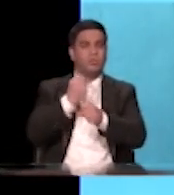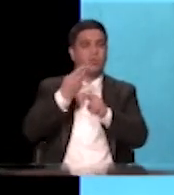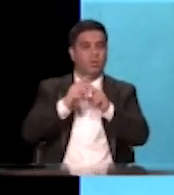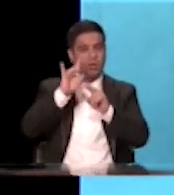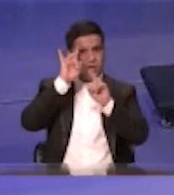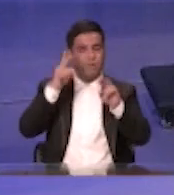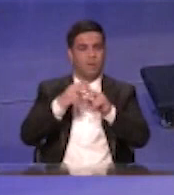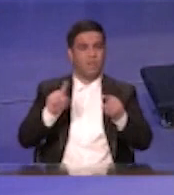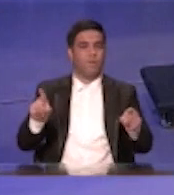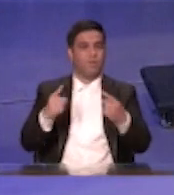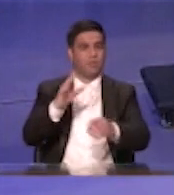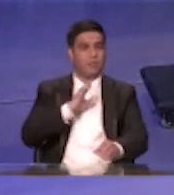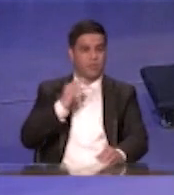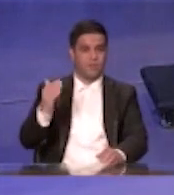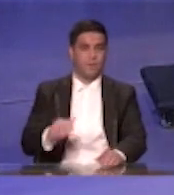rivojlanib kelmoqda.